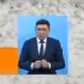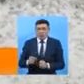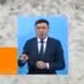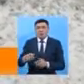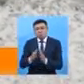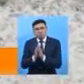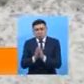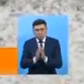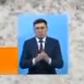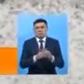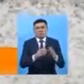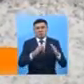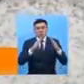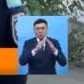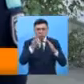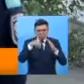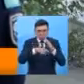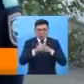и убедиться в отсутствии дефектов.